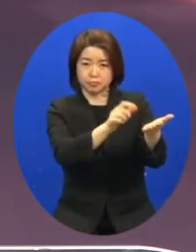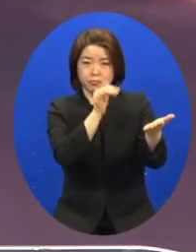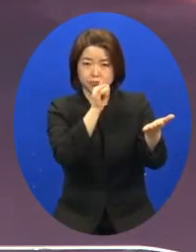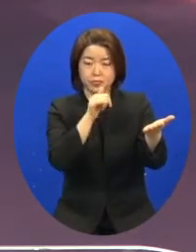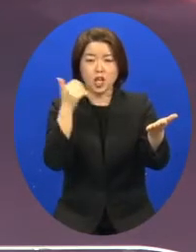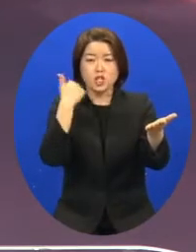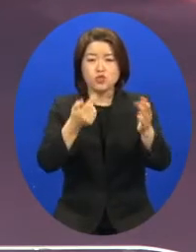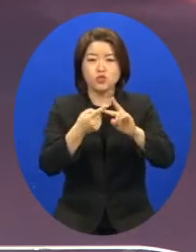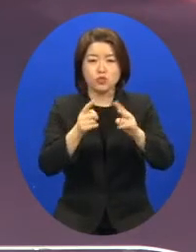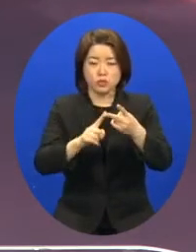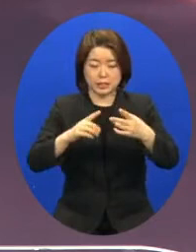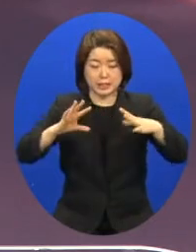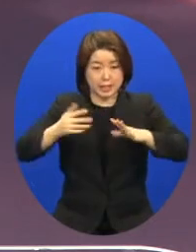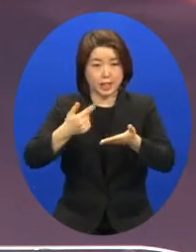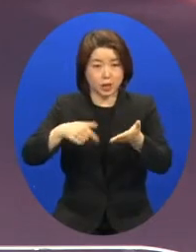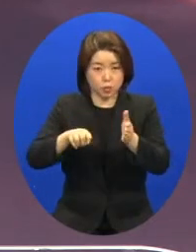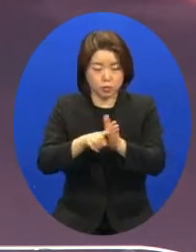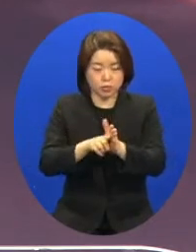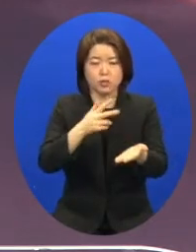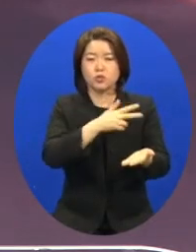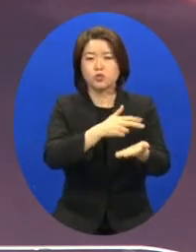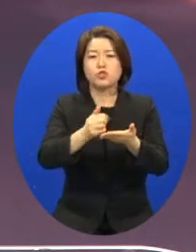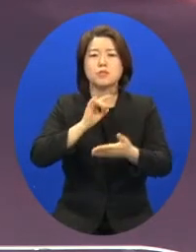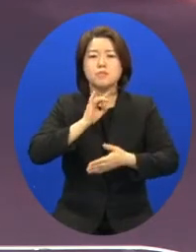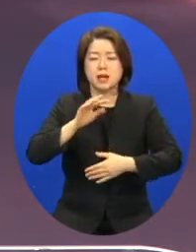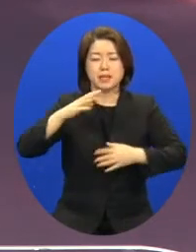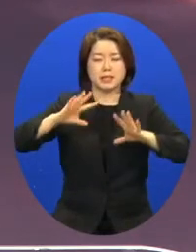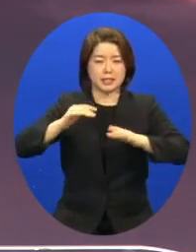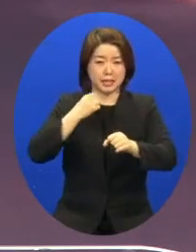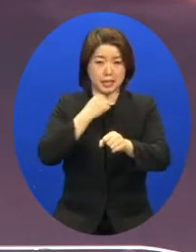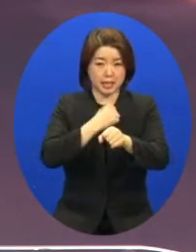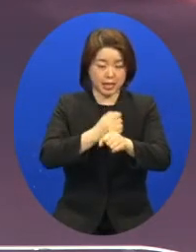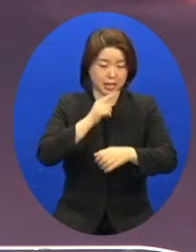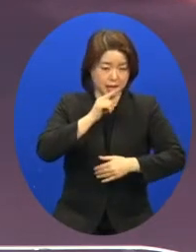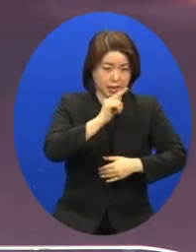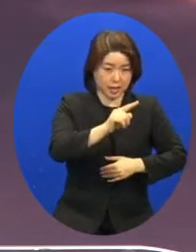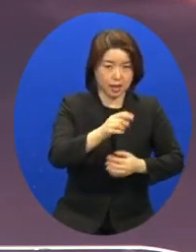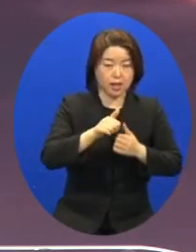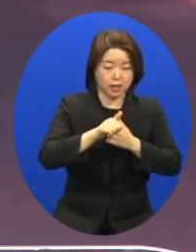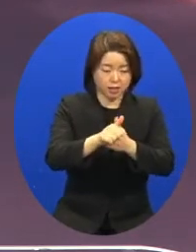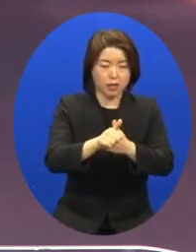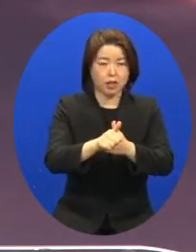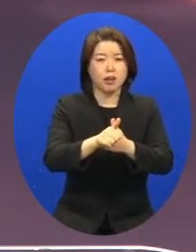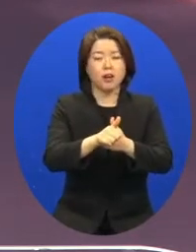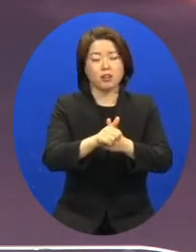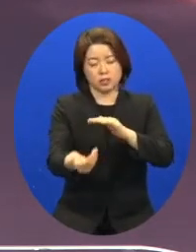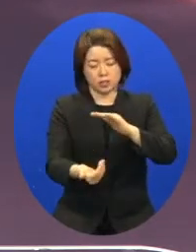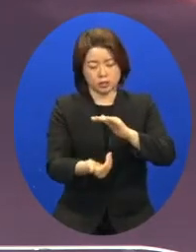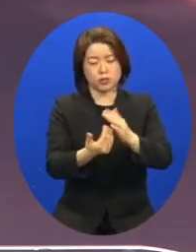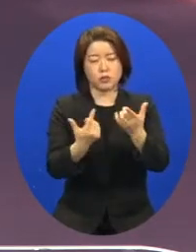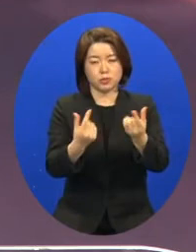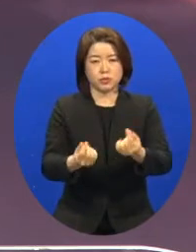누구든지 자랑하려거든 주님을 자랑하라 한 대로 되게 하시려는 것입니다.